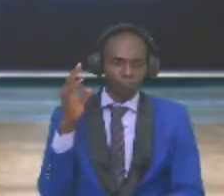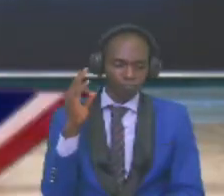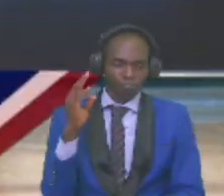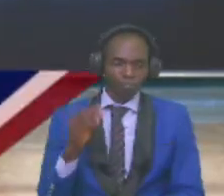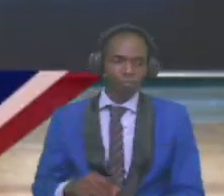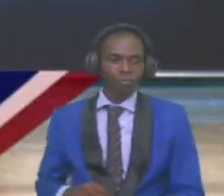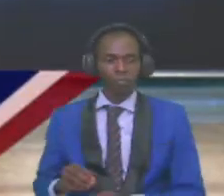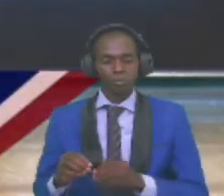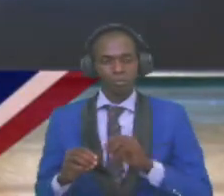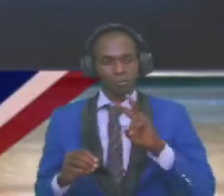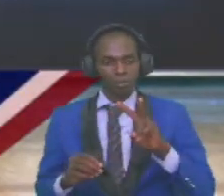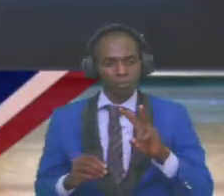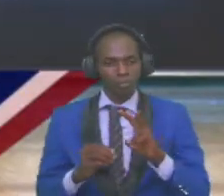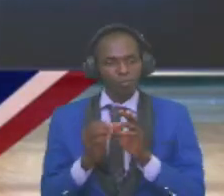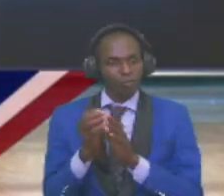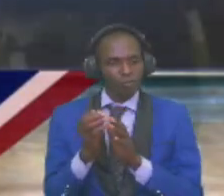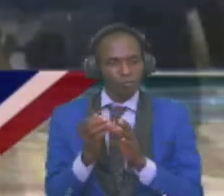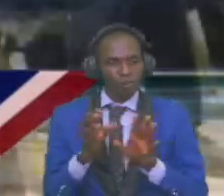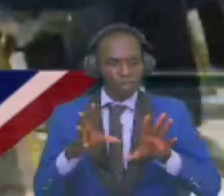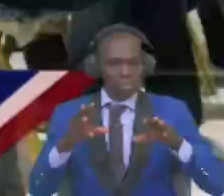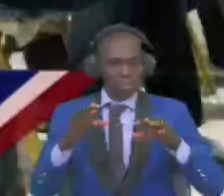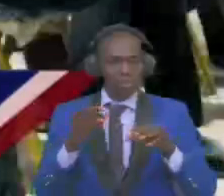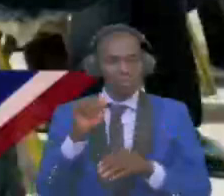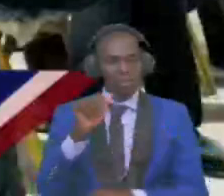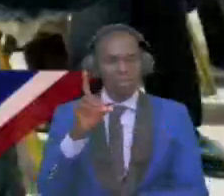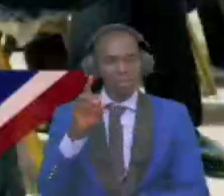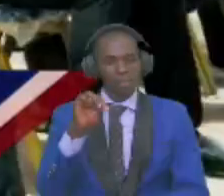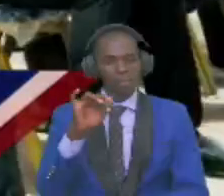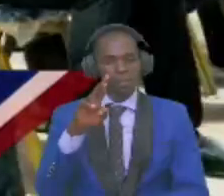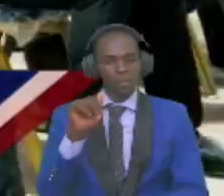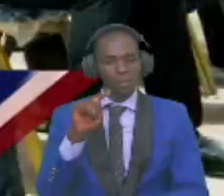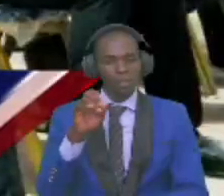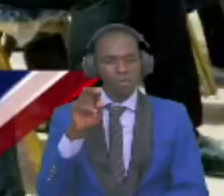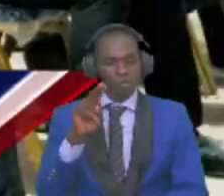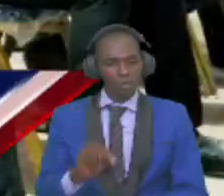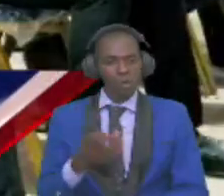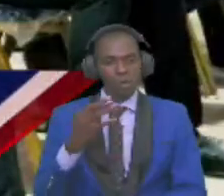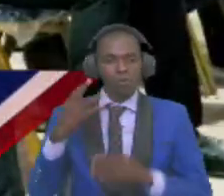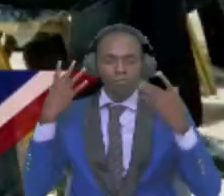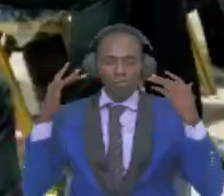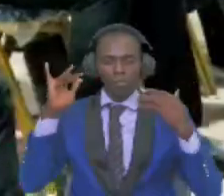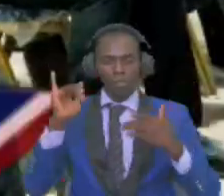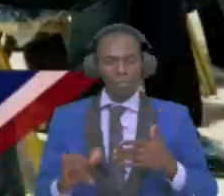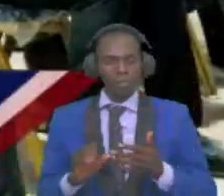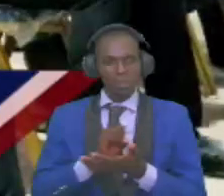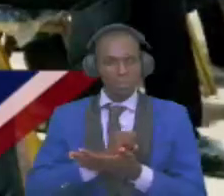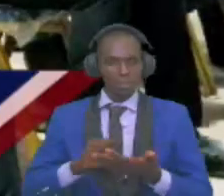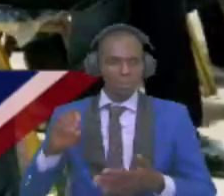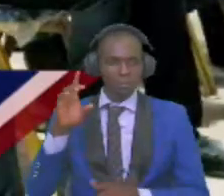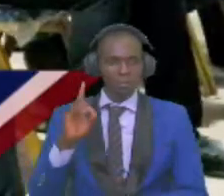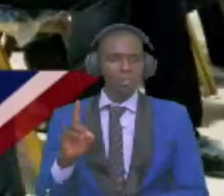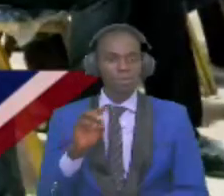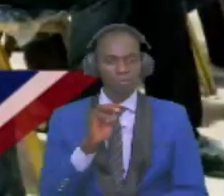de l'admiration des membres véritablement senti fier toi